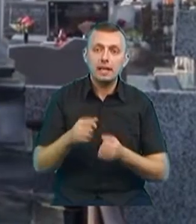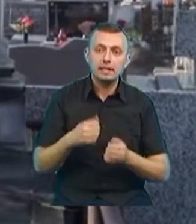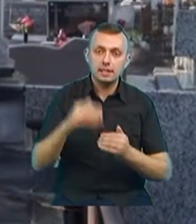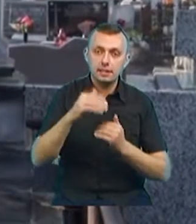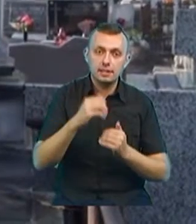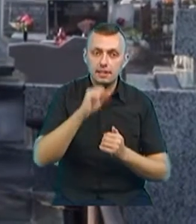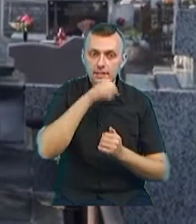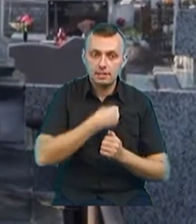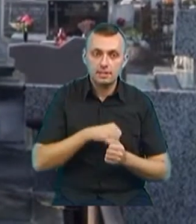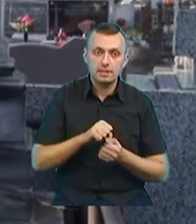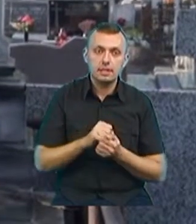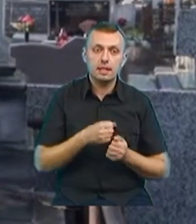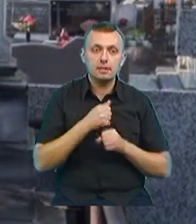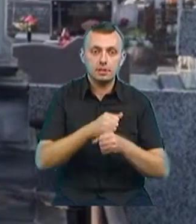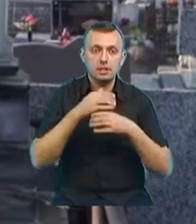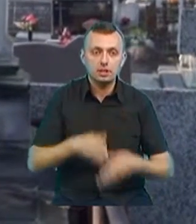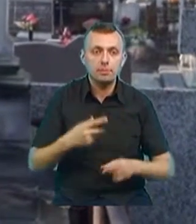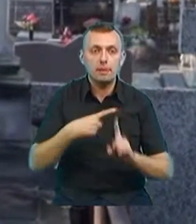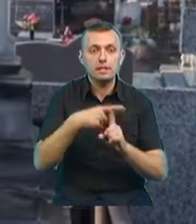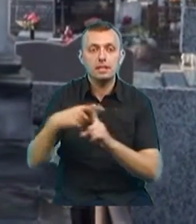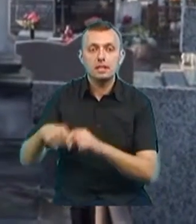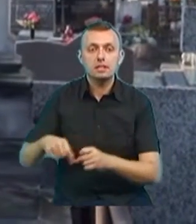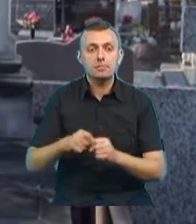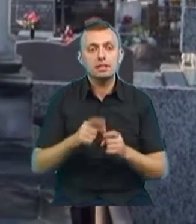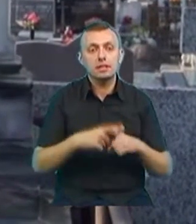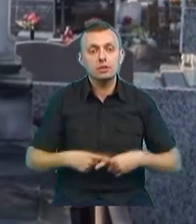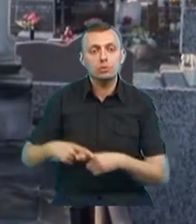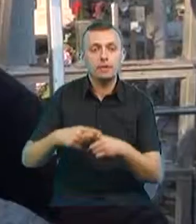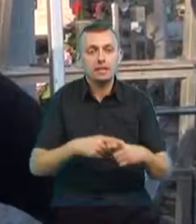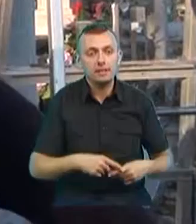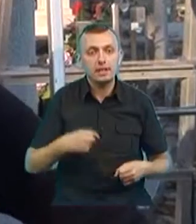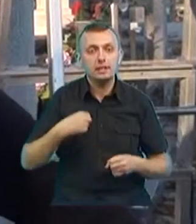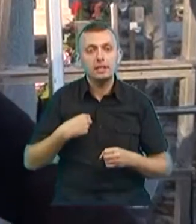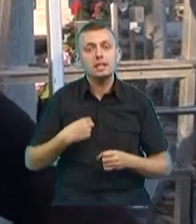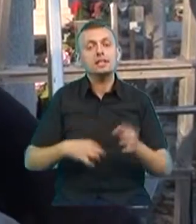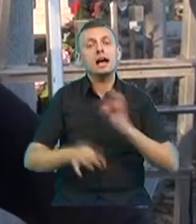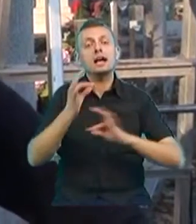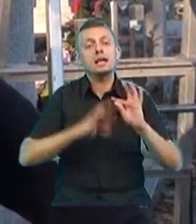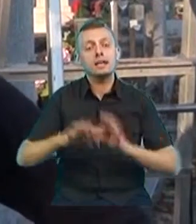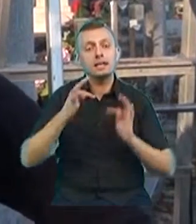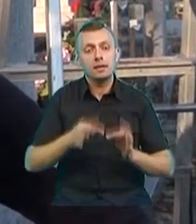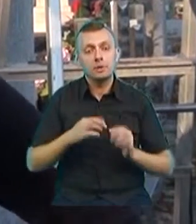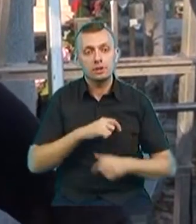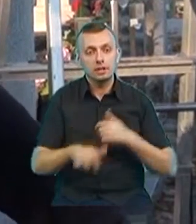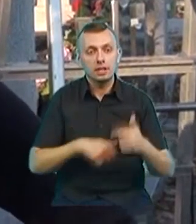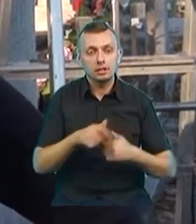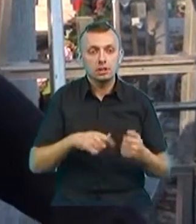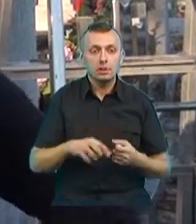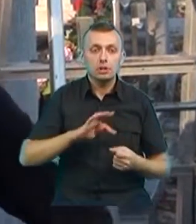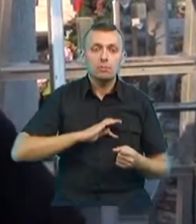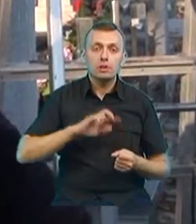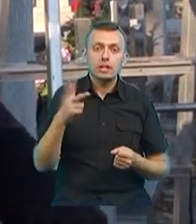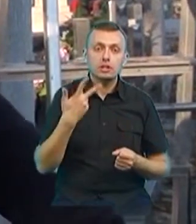naprawy przez Społeczny Komitet Opieki nad Starymi Grobami na cmentarzu parafialnym. Przeprowadzam teraz